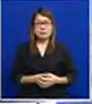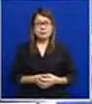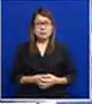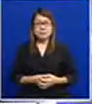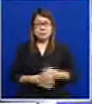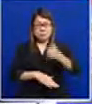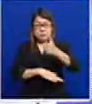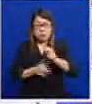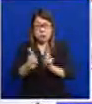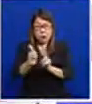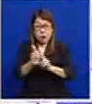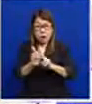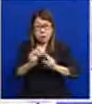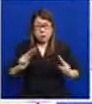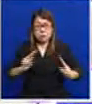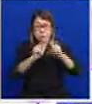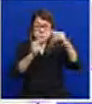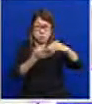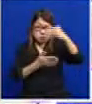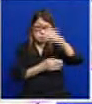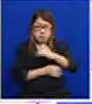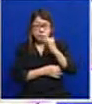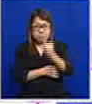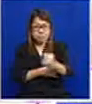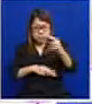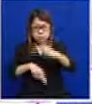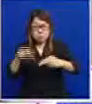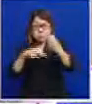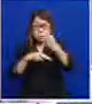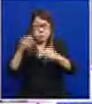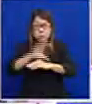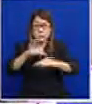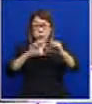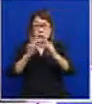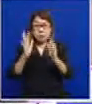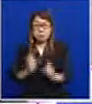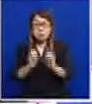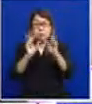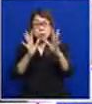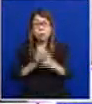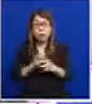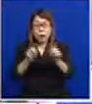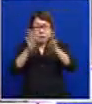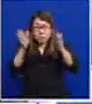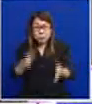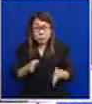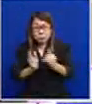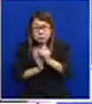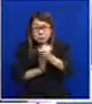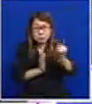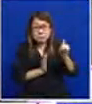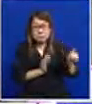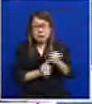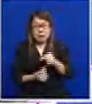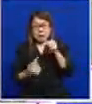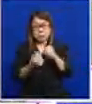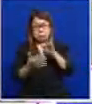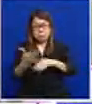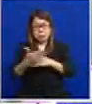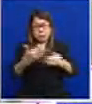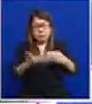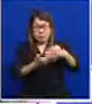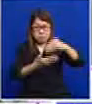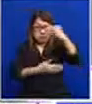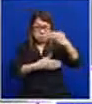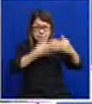รัฐมนตรีช่วยว่าการกระทรวงศึกษาธิการลงพื้นที่ตรวจโครงการครูตู้สัญจรตามแนวทางการพัฒนาคุณภาพการศึกษา